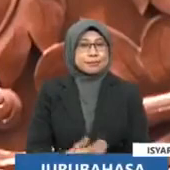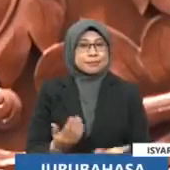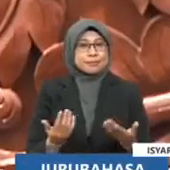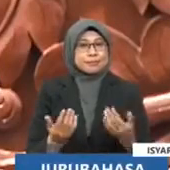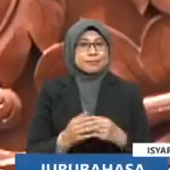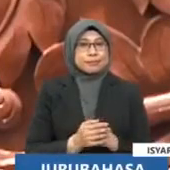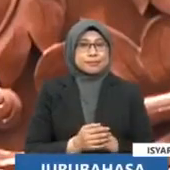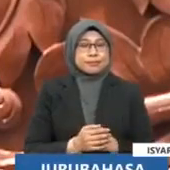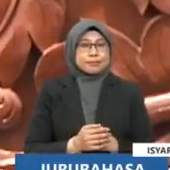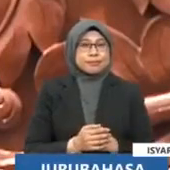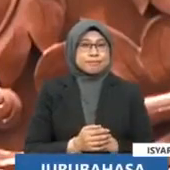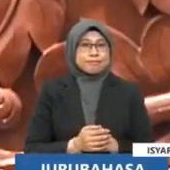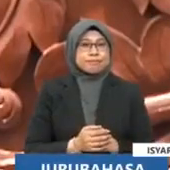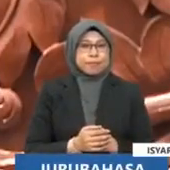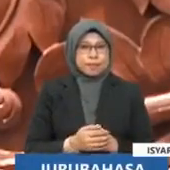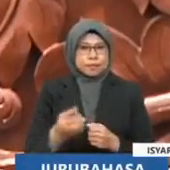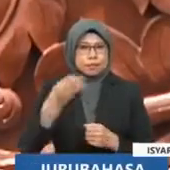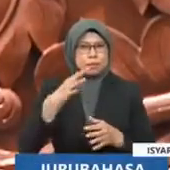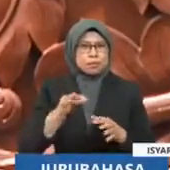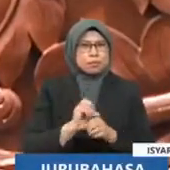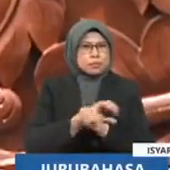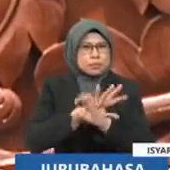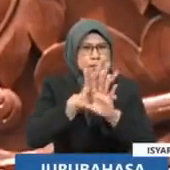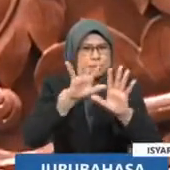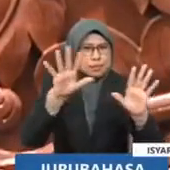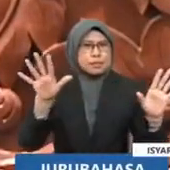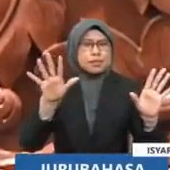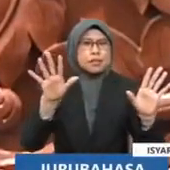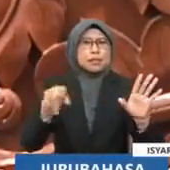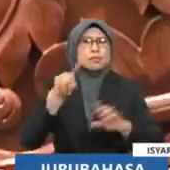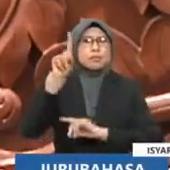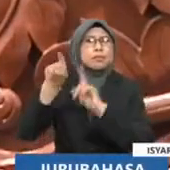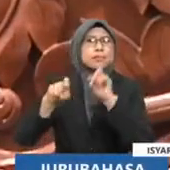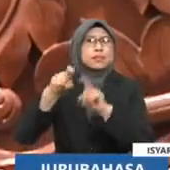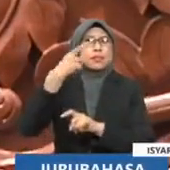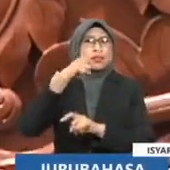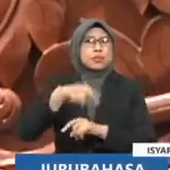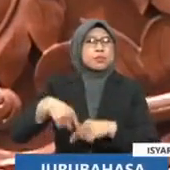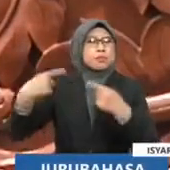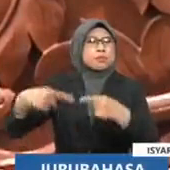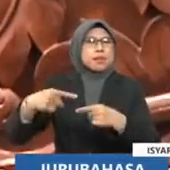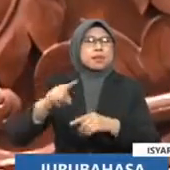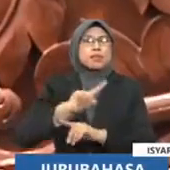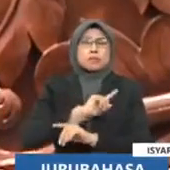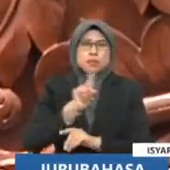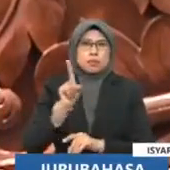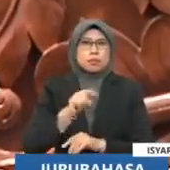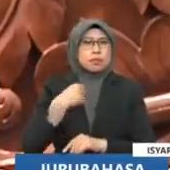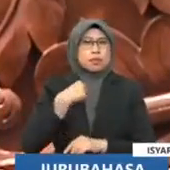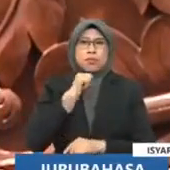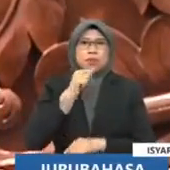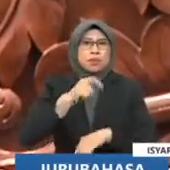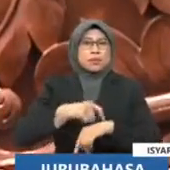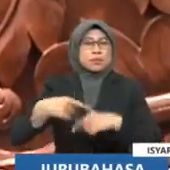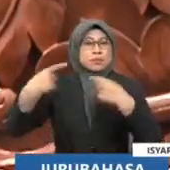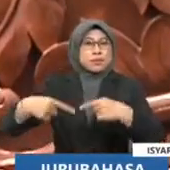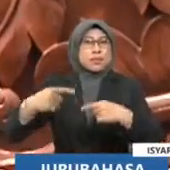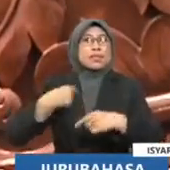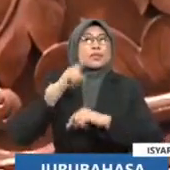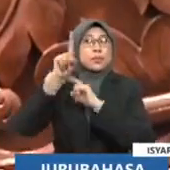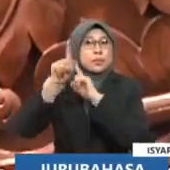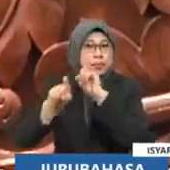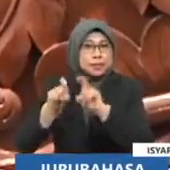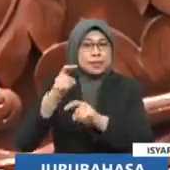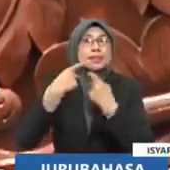Nyatakan dengan terang suatu pertanyaan itu tidak boleh dijadikan hello untuk membahas ini bukan waktu berbahas ini